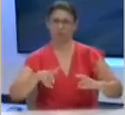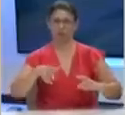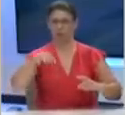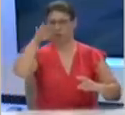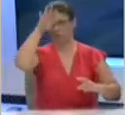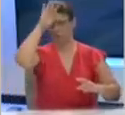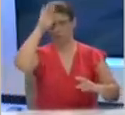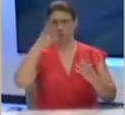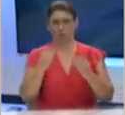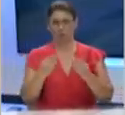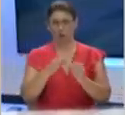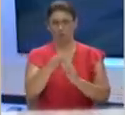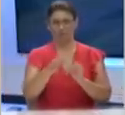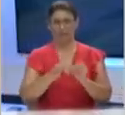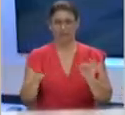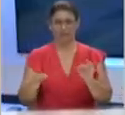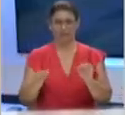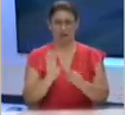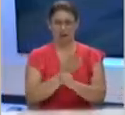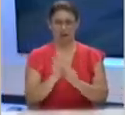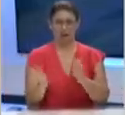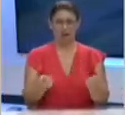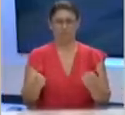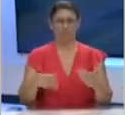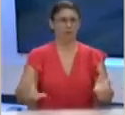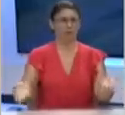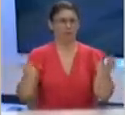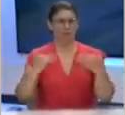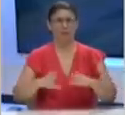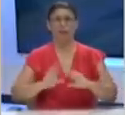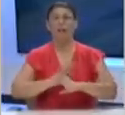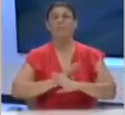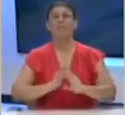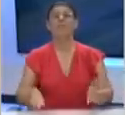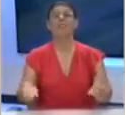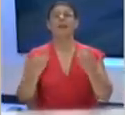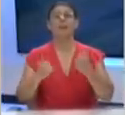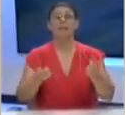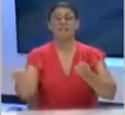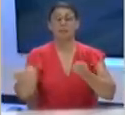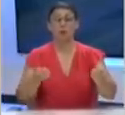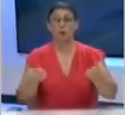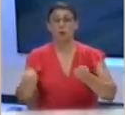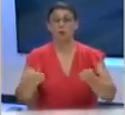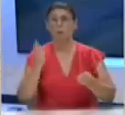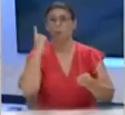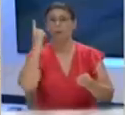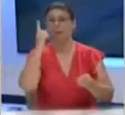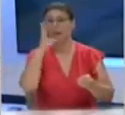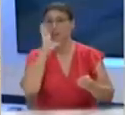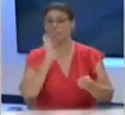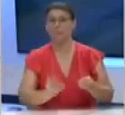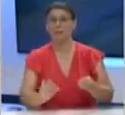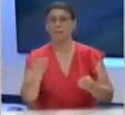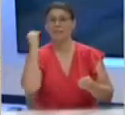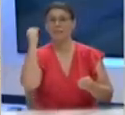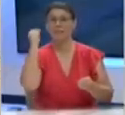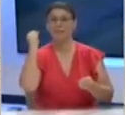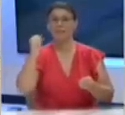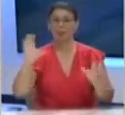του πολυδιάστατου αποσυντονισμού είναι ότι δεν υπάρχει ούτε συντονισμός, ούτε ένα πραγματικά